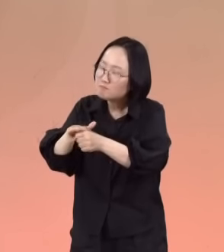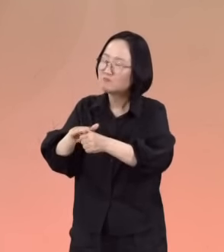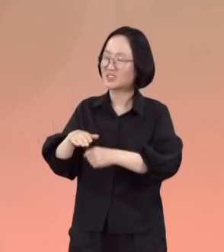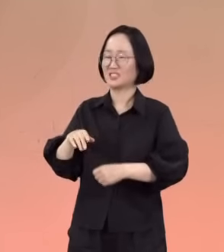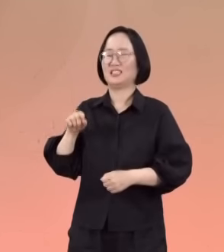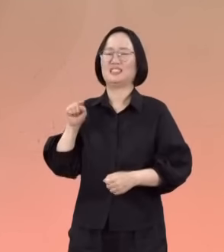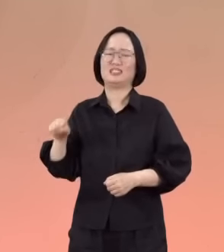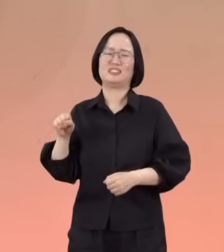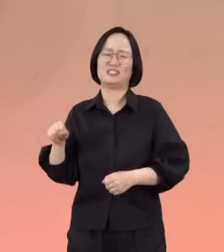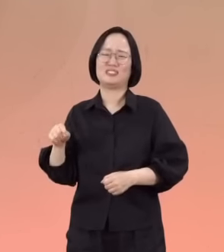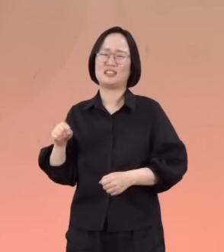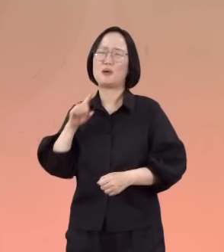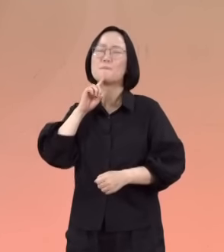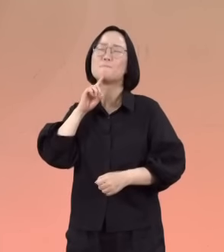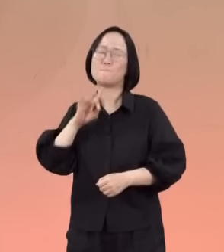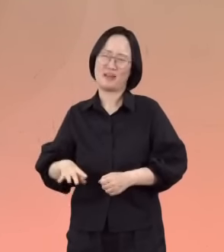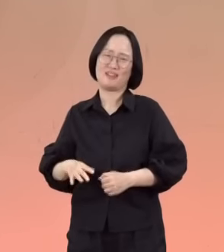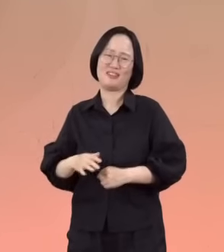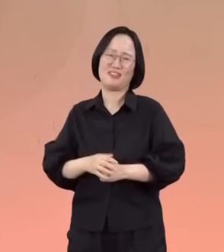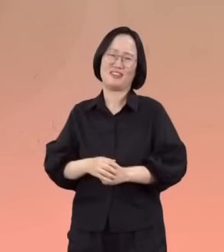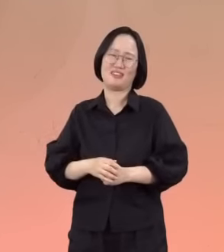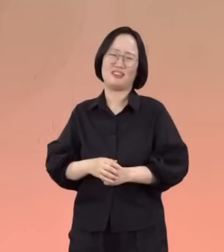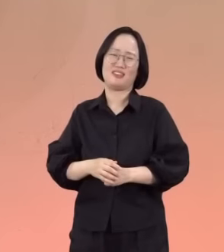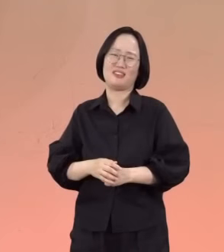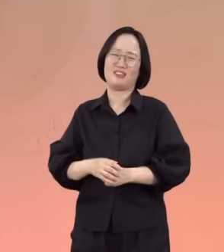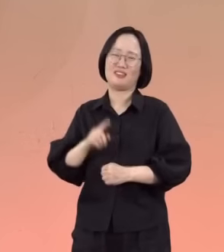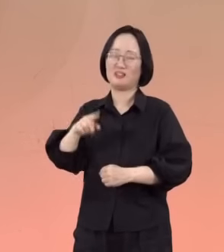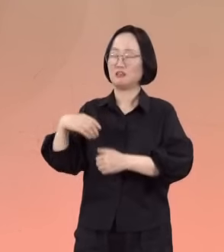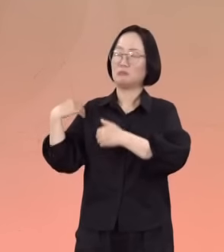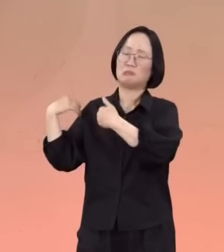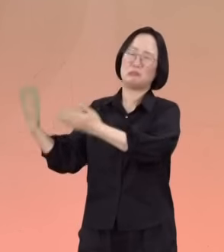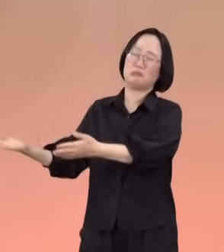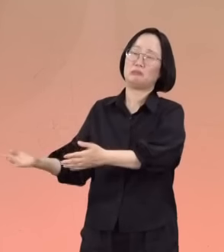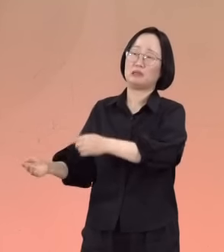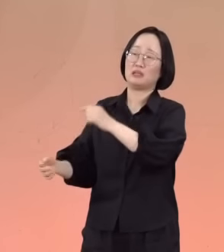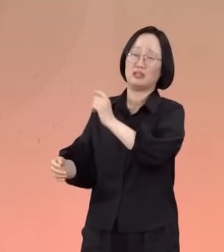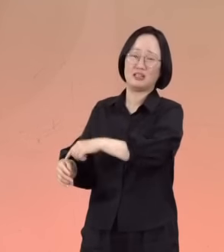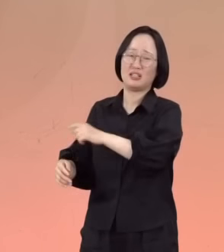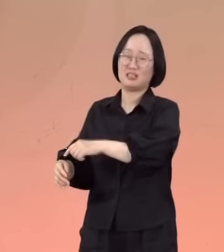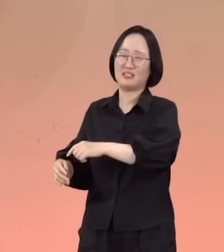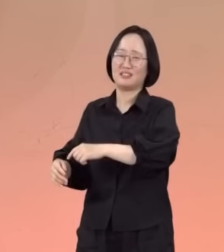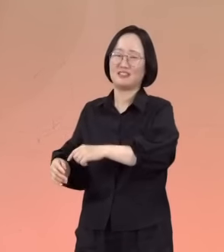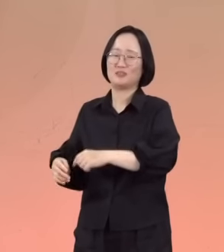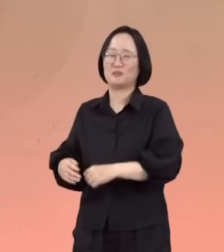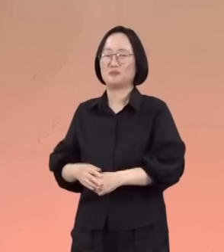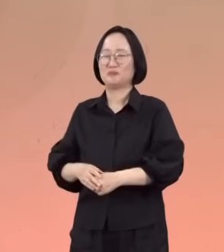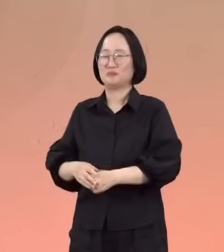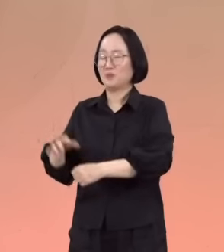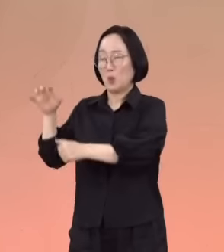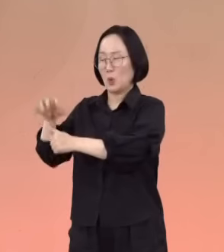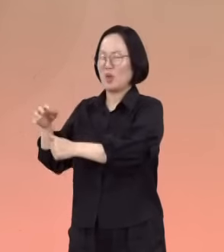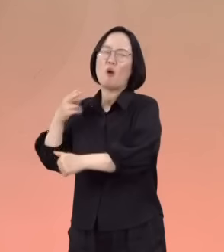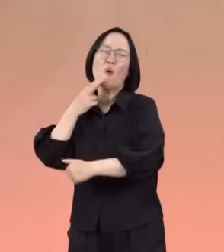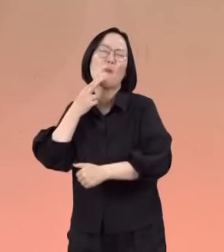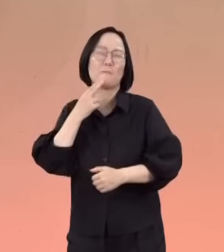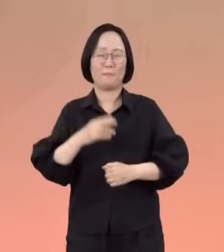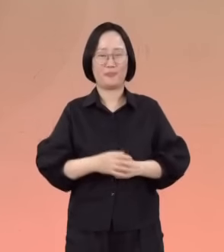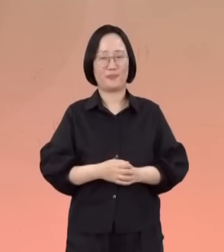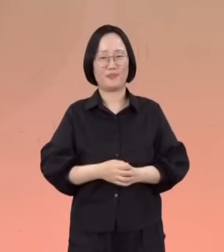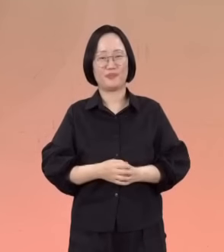엄하게 가르치듯이 내놓 학생은 아예 잔소리도 안 한다잖아요 그래서